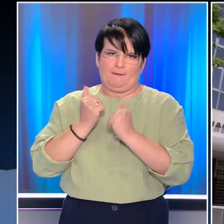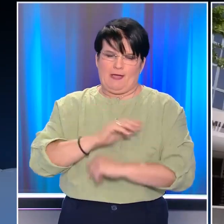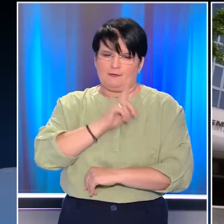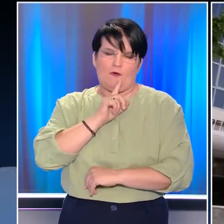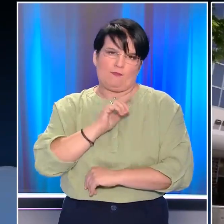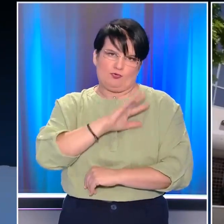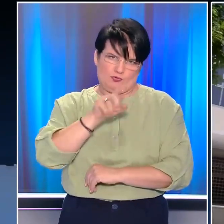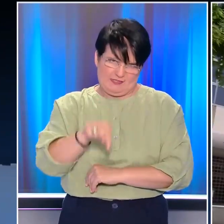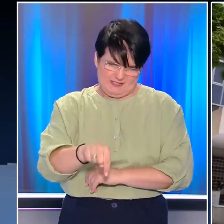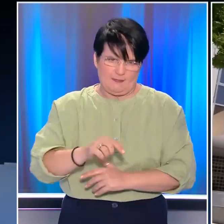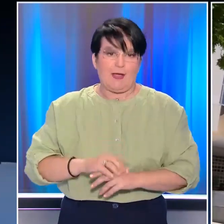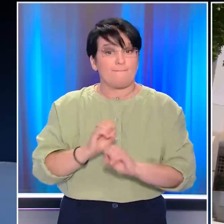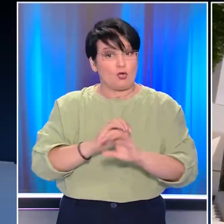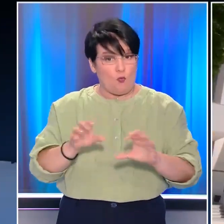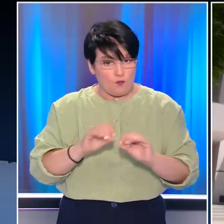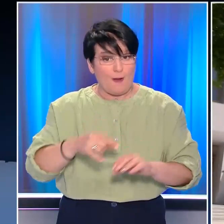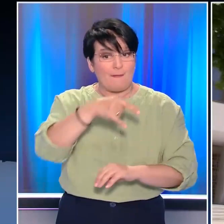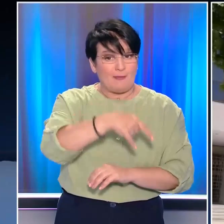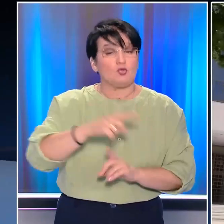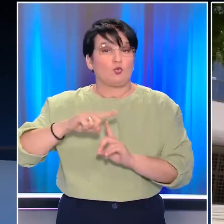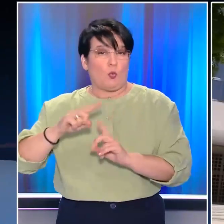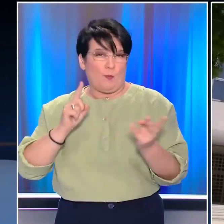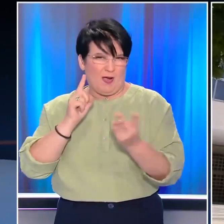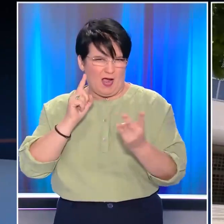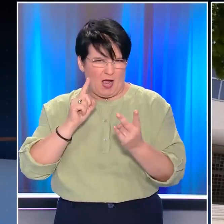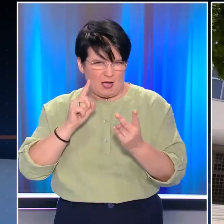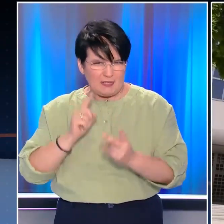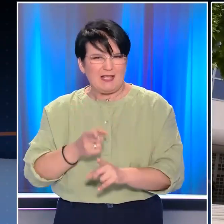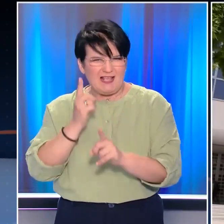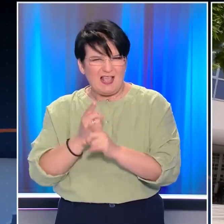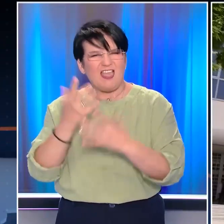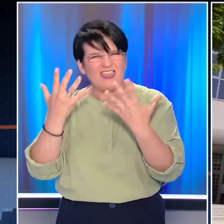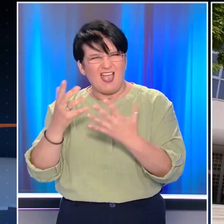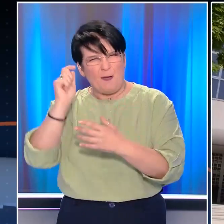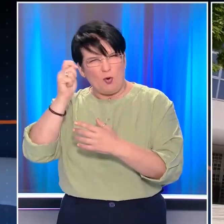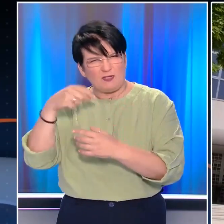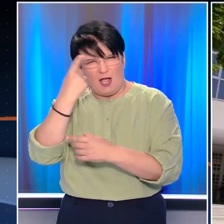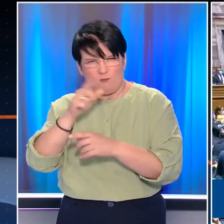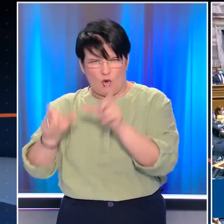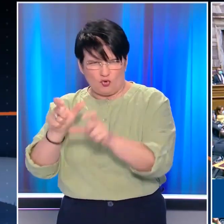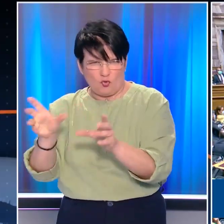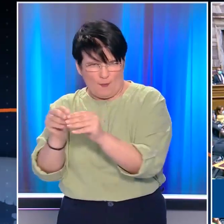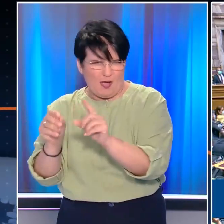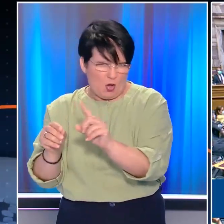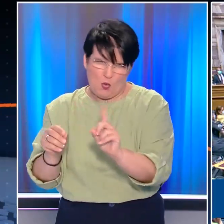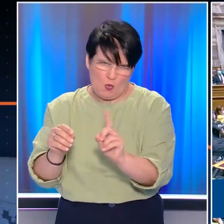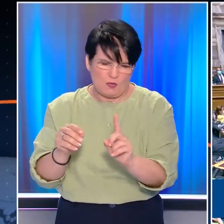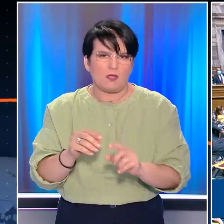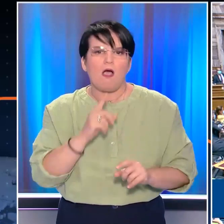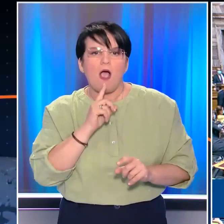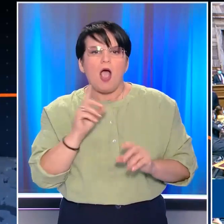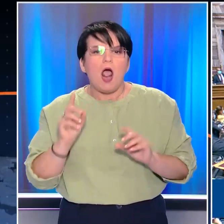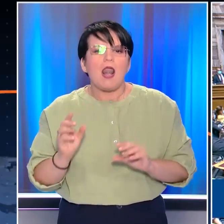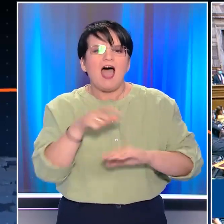σήμερα. Σύμφωνα με πληροφορίες, Παπαγγελόπουλος και Τουλουπάκη δεν παραπέμπονται για την εμπλοκή των 10 πολιτικών προσώπων, αλλά για τη μη